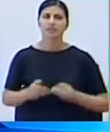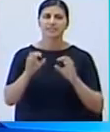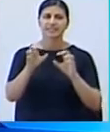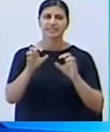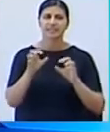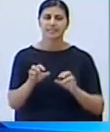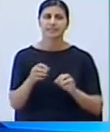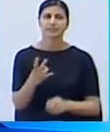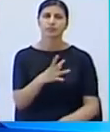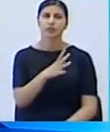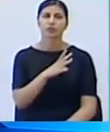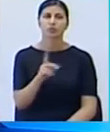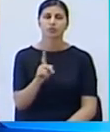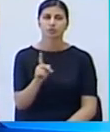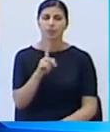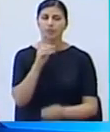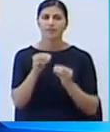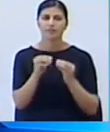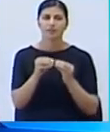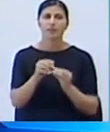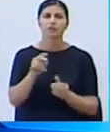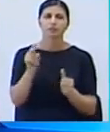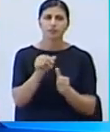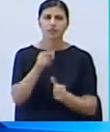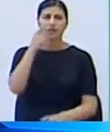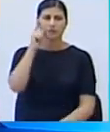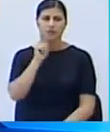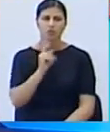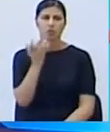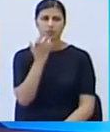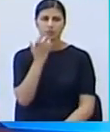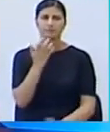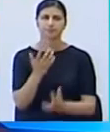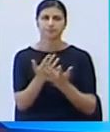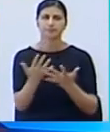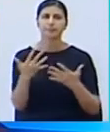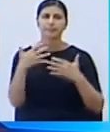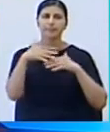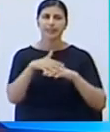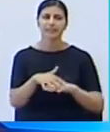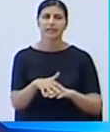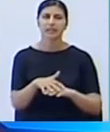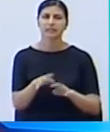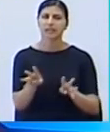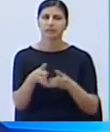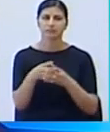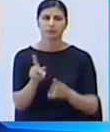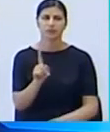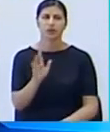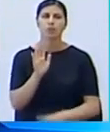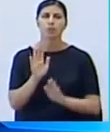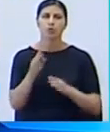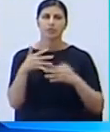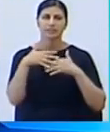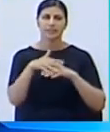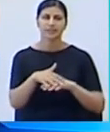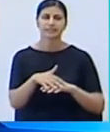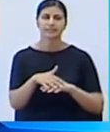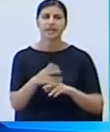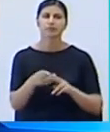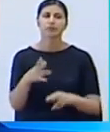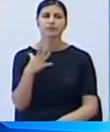უბრალოდ გახლავთ ის რომ იგივე ეთნიკურ უმცირესობებთან ინტეგრაცია ასიმილაციის გარეშე რომ საქართველოს